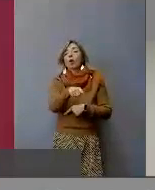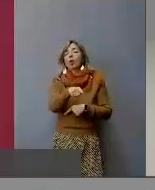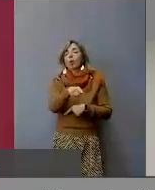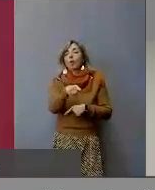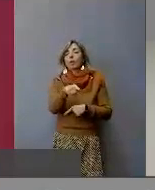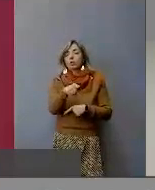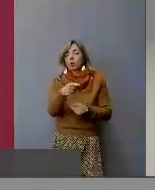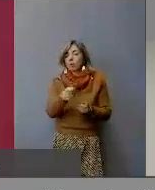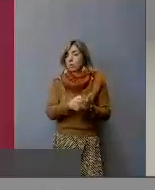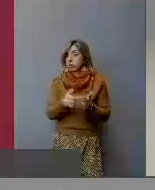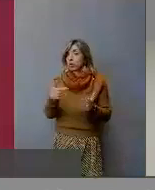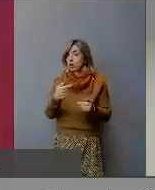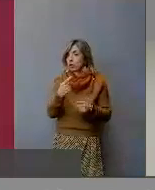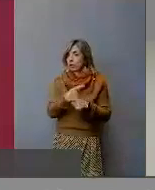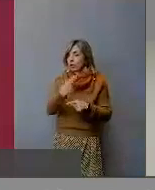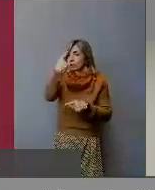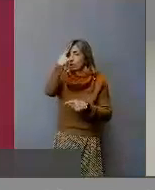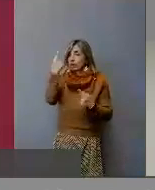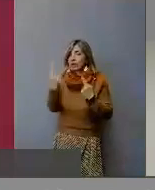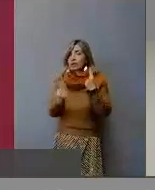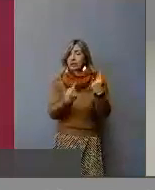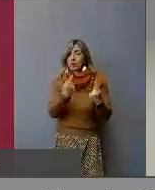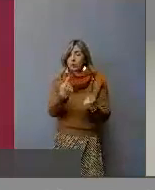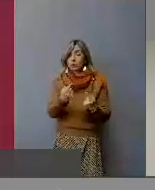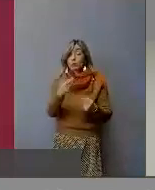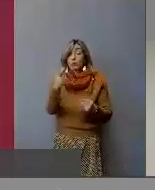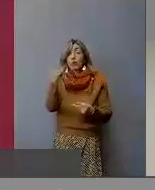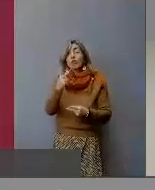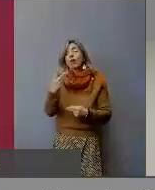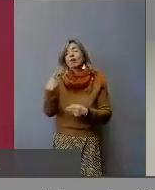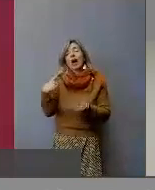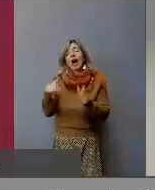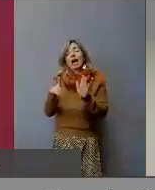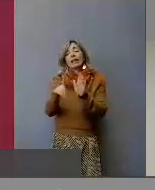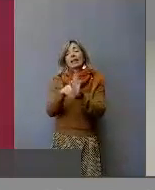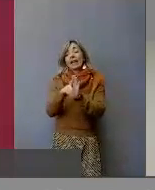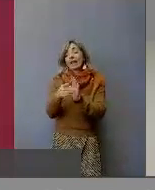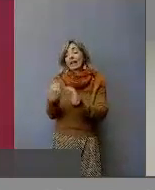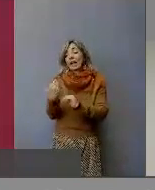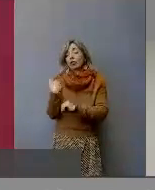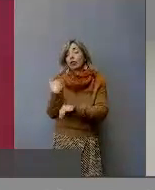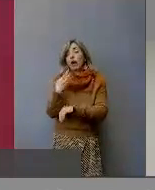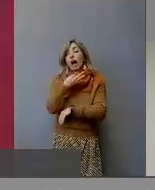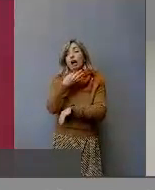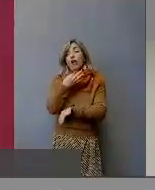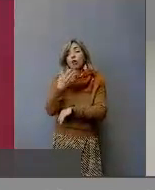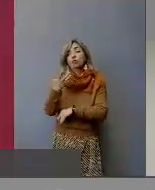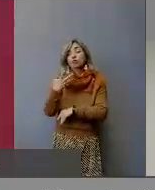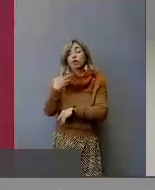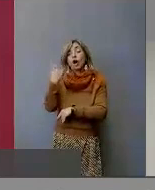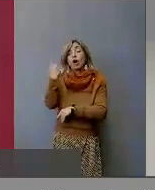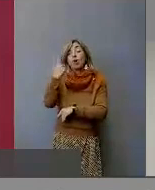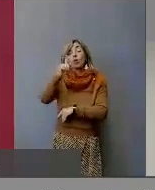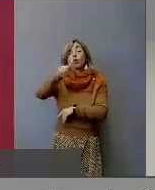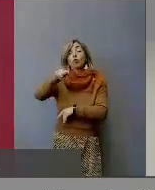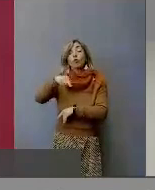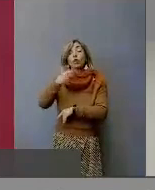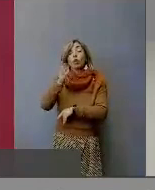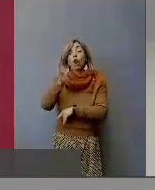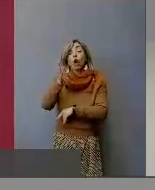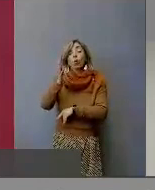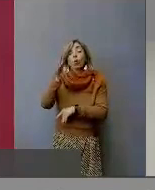anche il fondo d'istituto del decreto di agosto che parla di 1,15 miliardi di euro per la manutenzione straordinaria